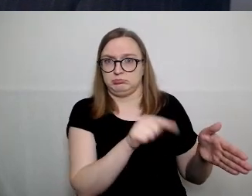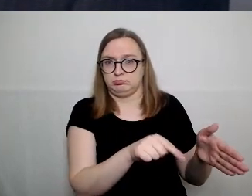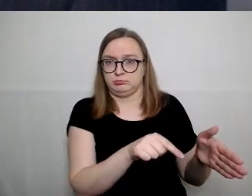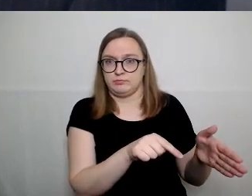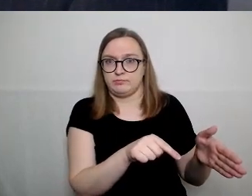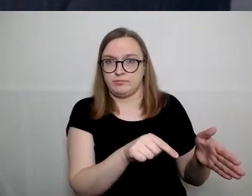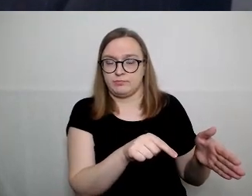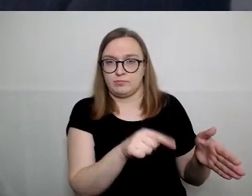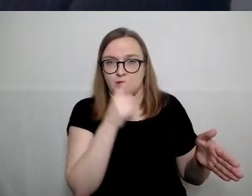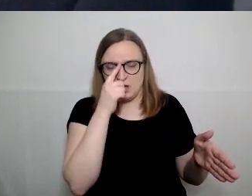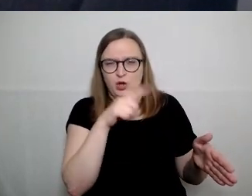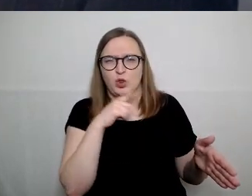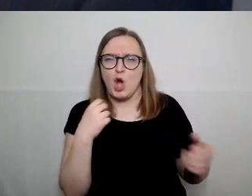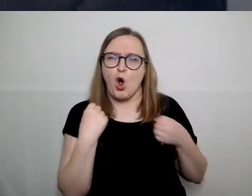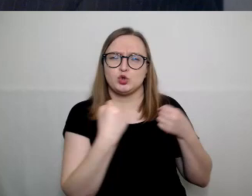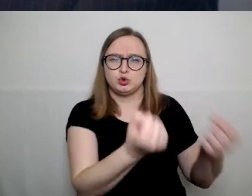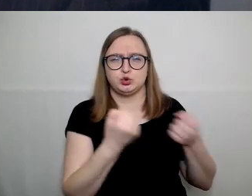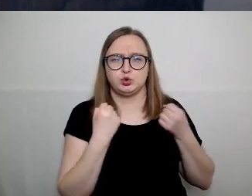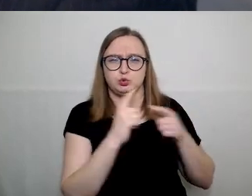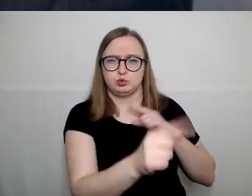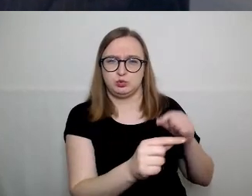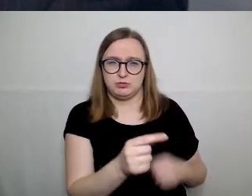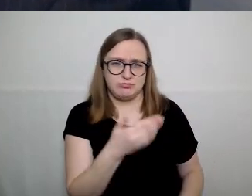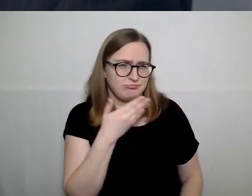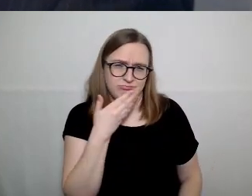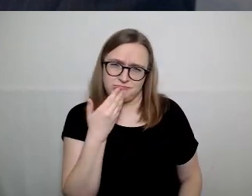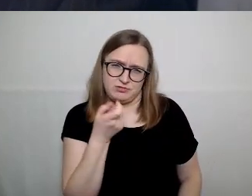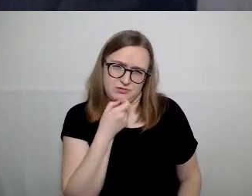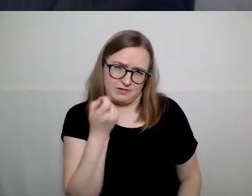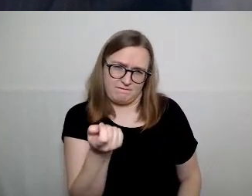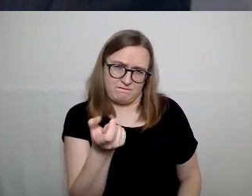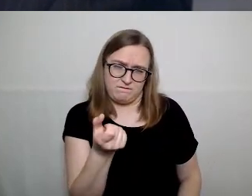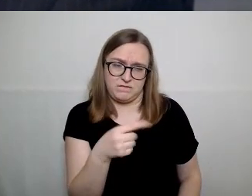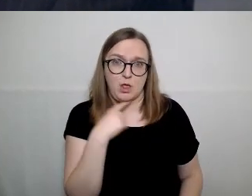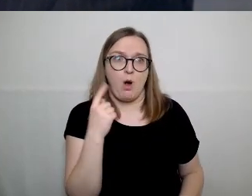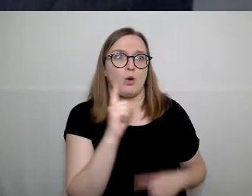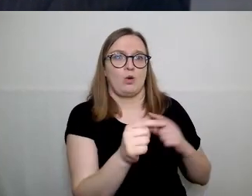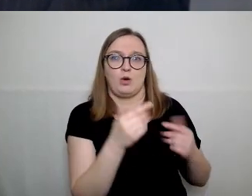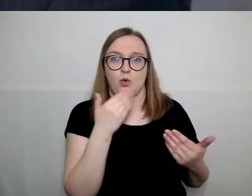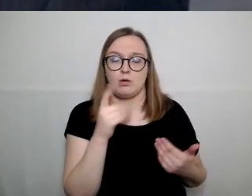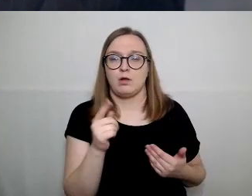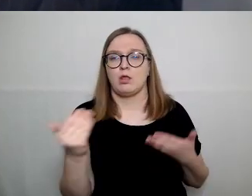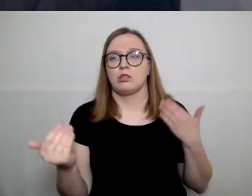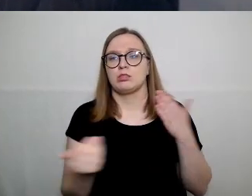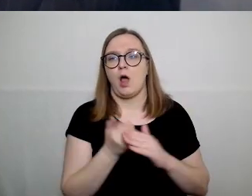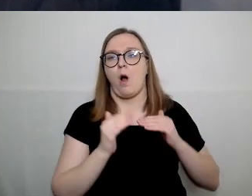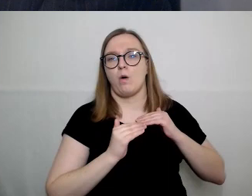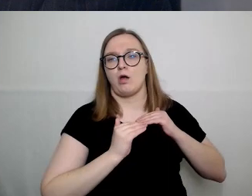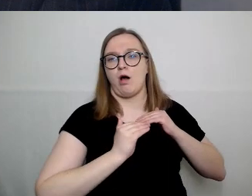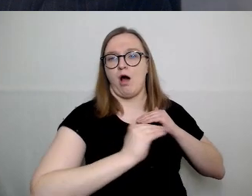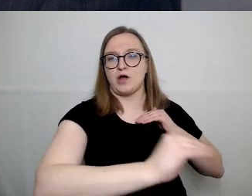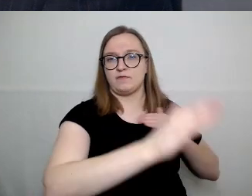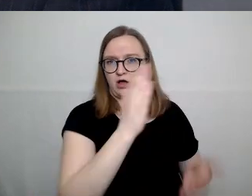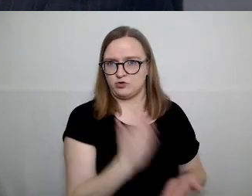pravažiuojamas tikrai negausiai intensyvumų ten nėra, bet naujai išasfaltuotas. Toliau